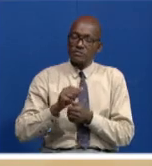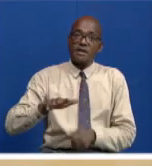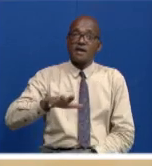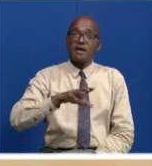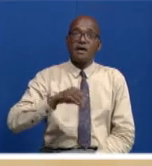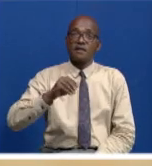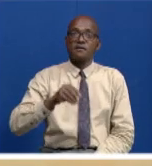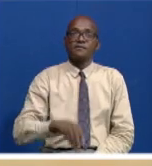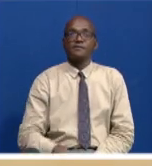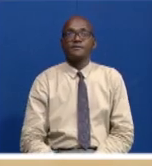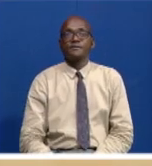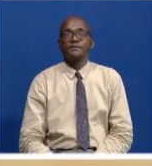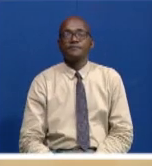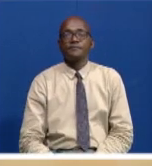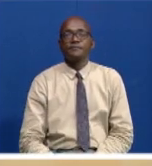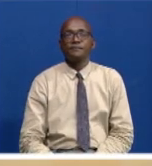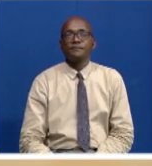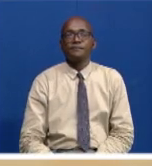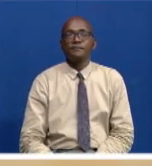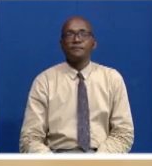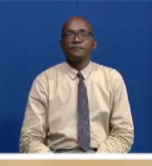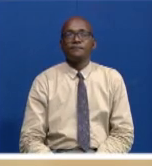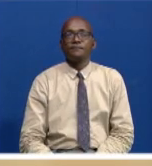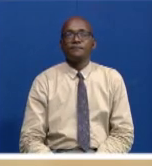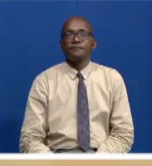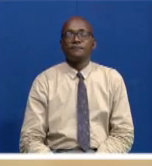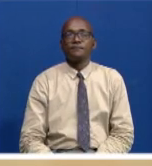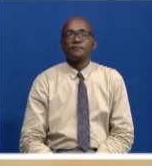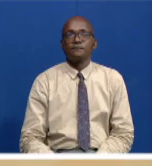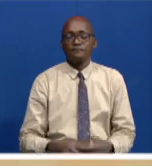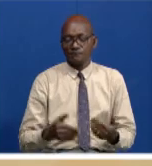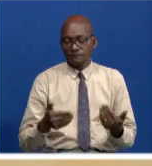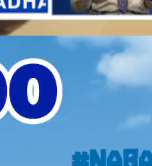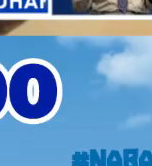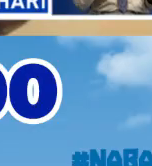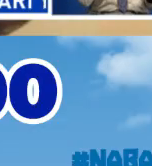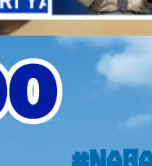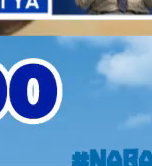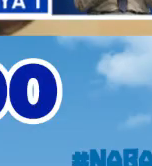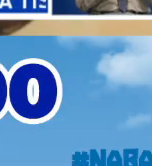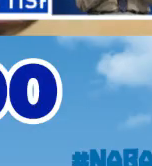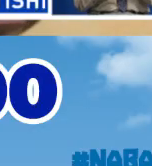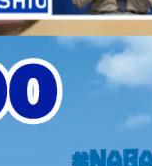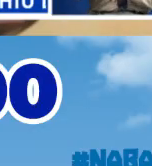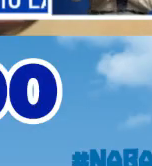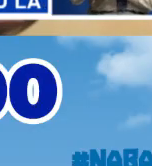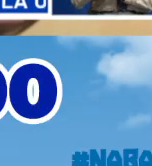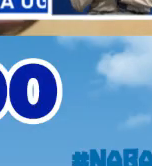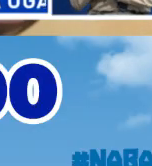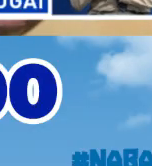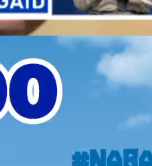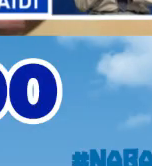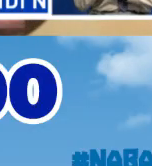taarifa aw zina wale wzi wa shamba h la makata wain kwu